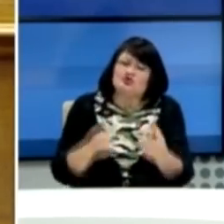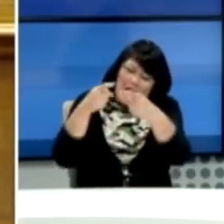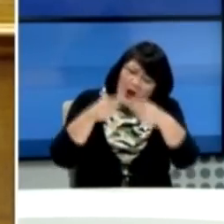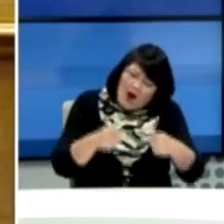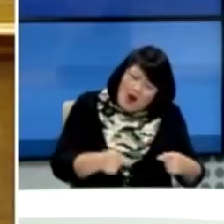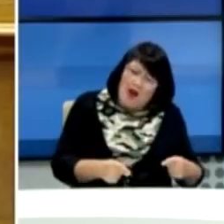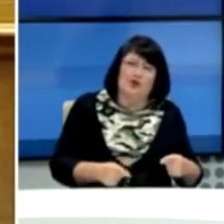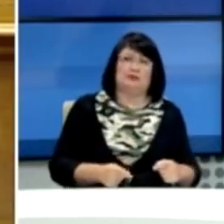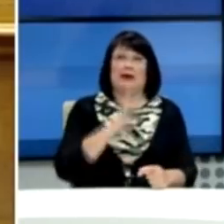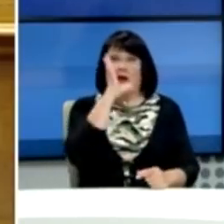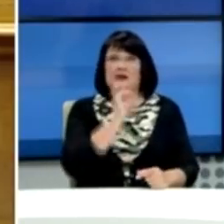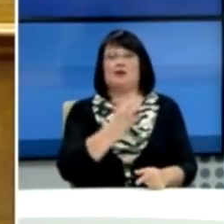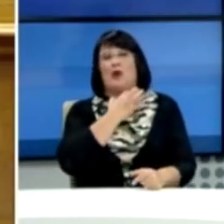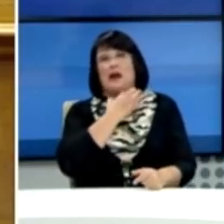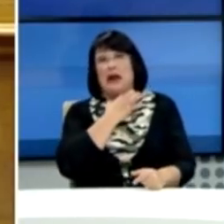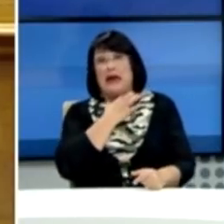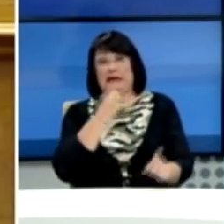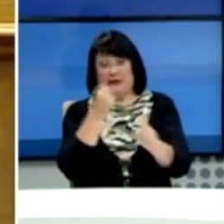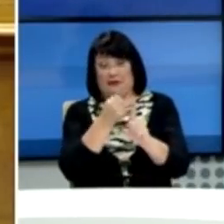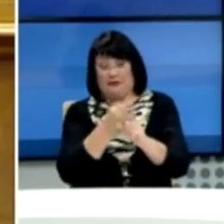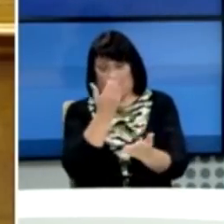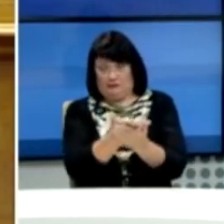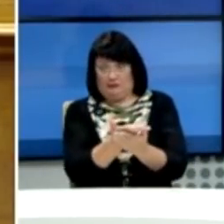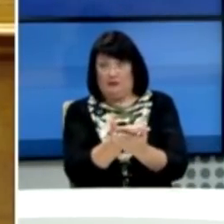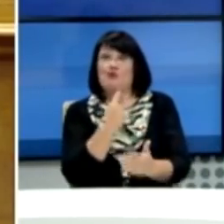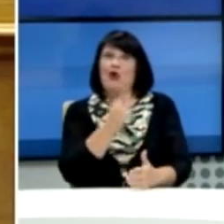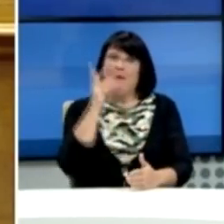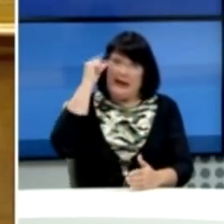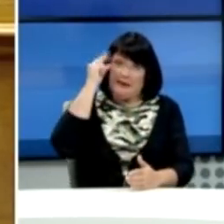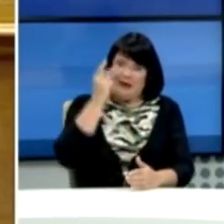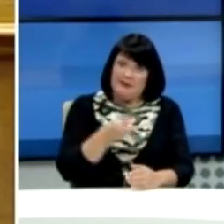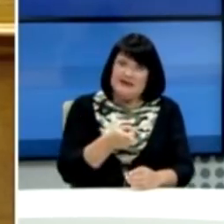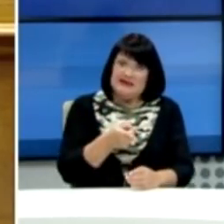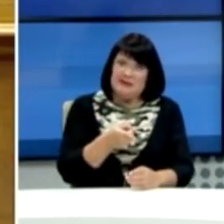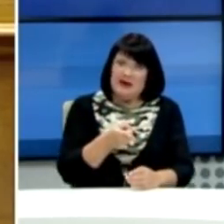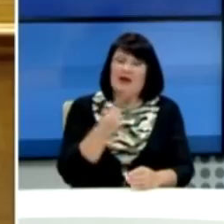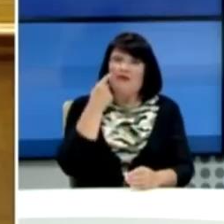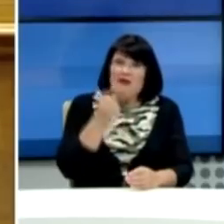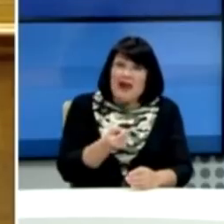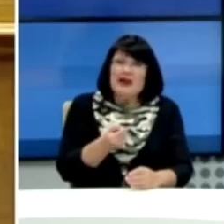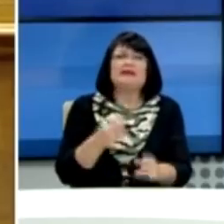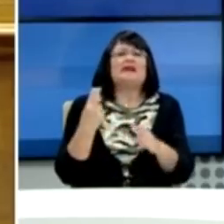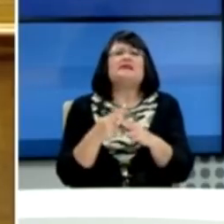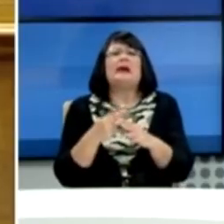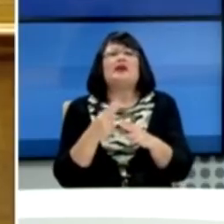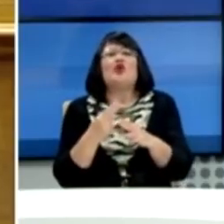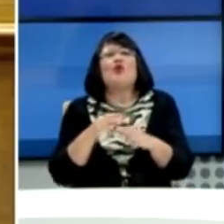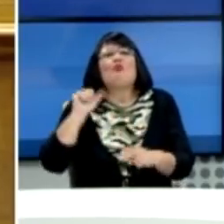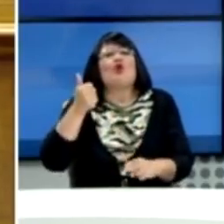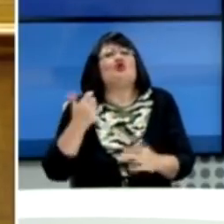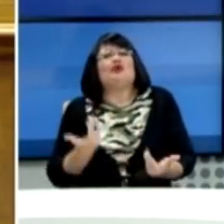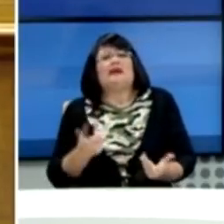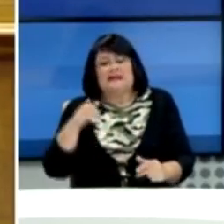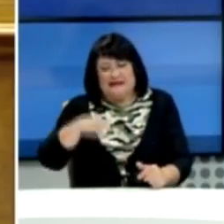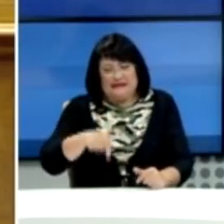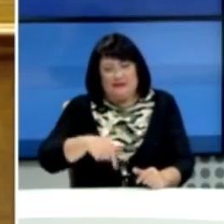ρεαλιστικό και το αναγκαίο των διεκδικήσεων που θέτουμε στα πανεπιστήμια αποδεικνύεται πρώτα και κύρια από το γεγονός